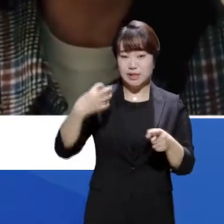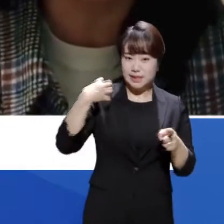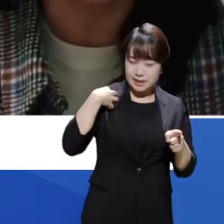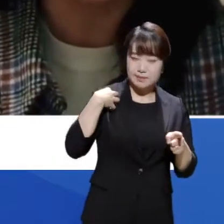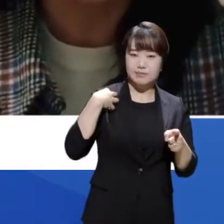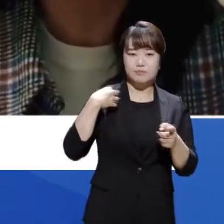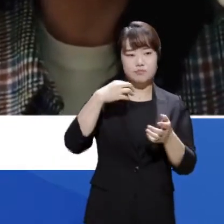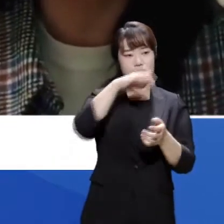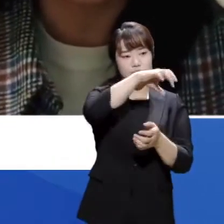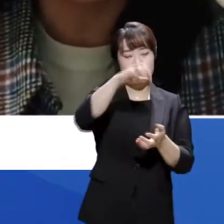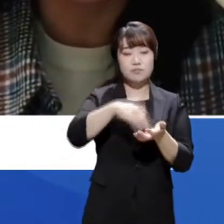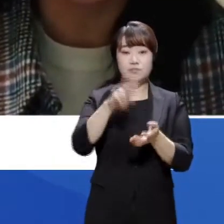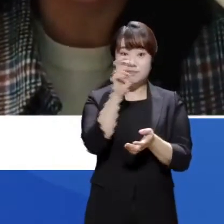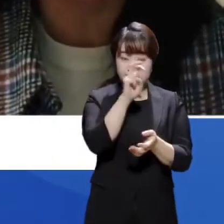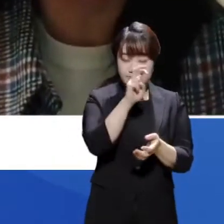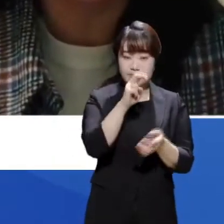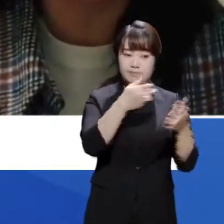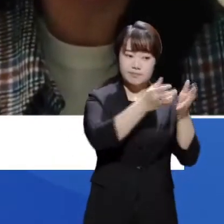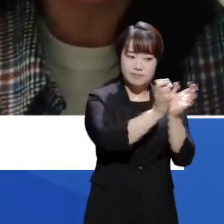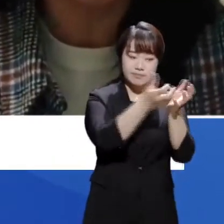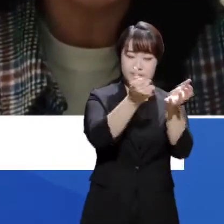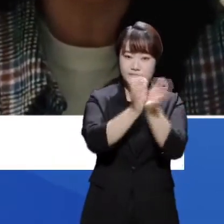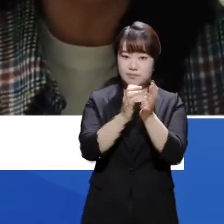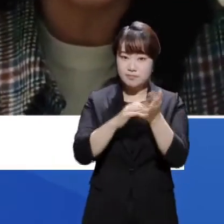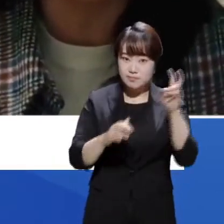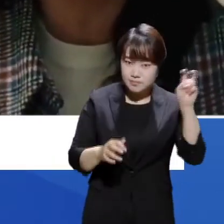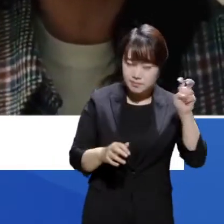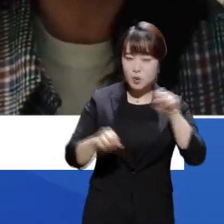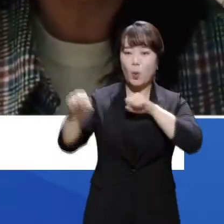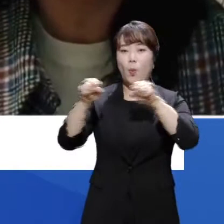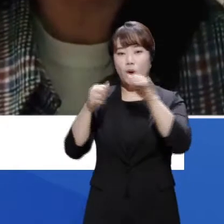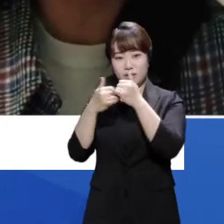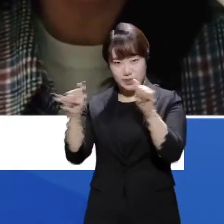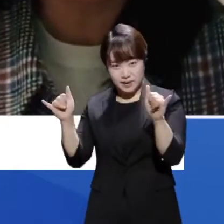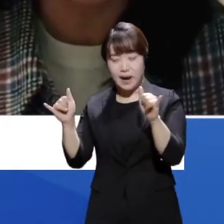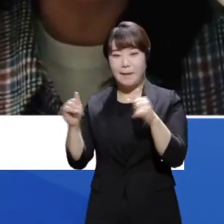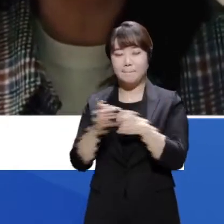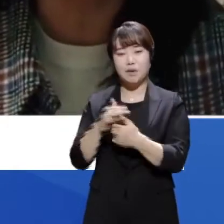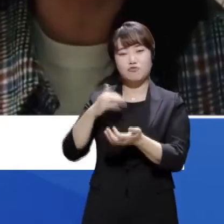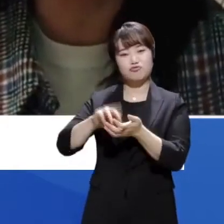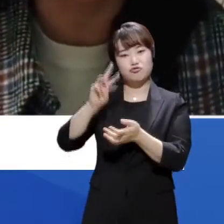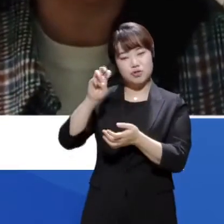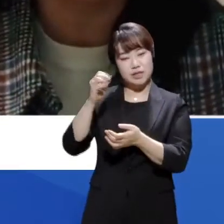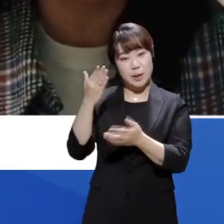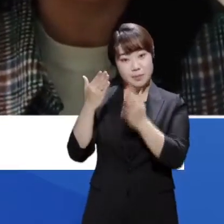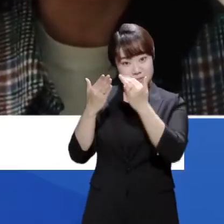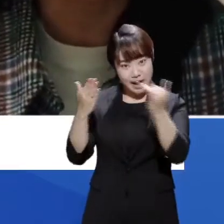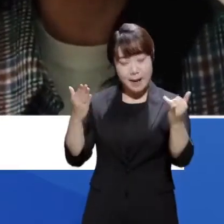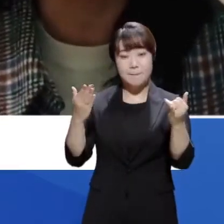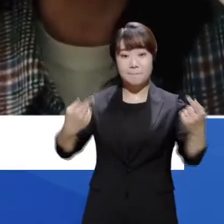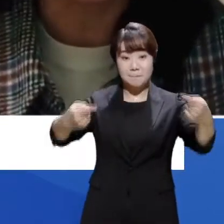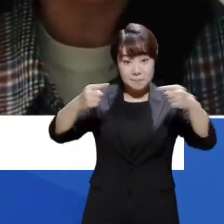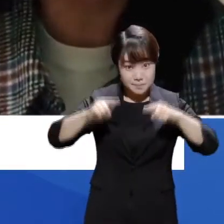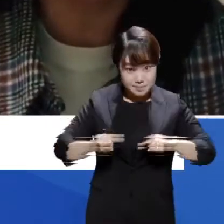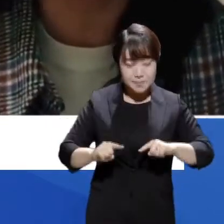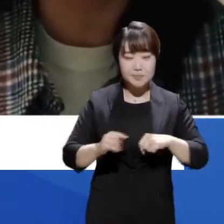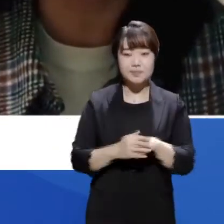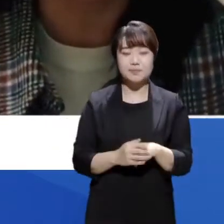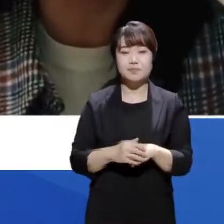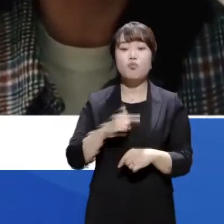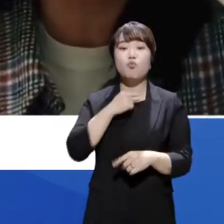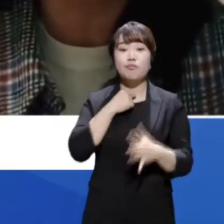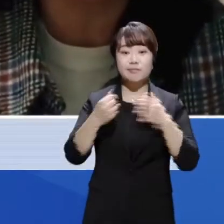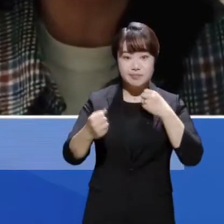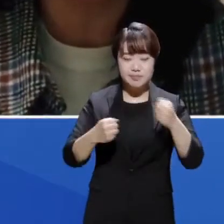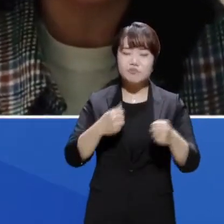단체 20곳, 그리고 단체의 지역 시민활동가들 함께 39명 정도가 함께